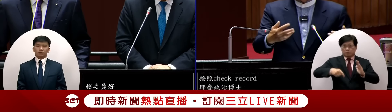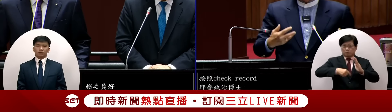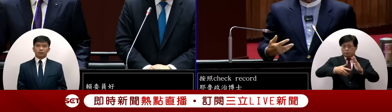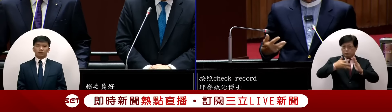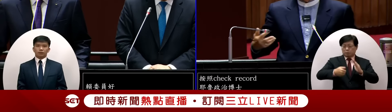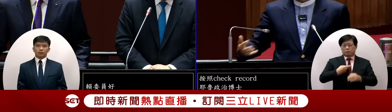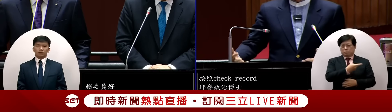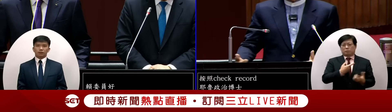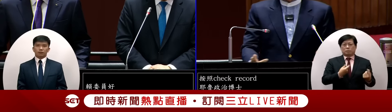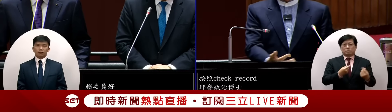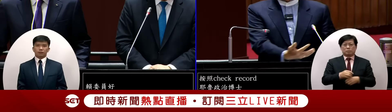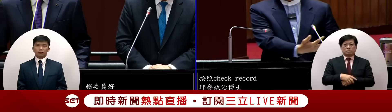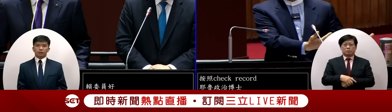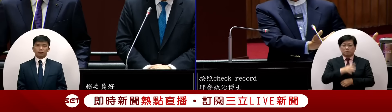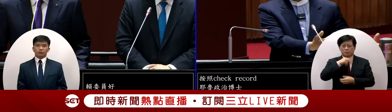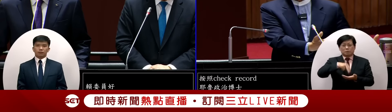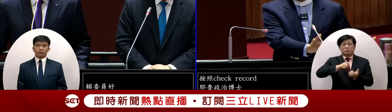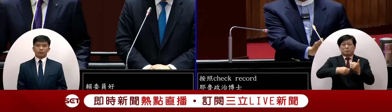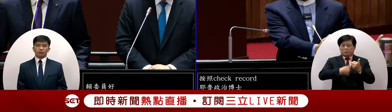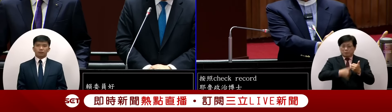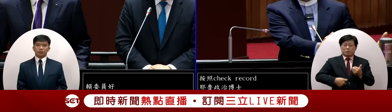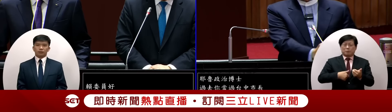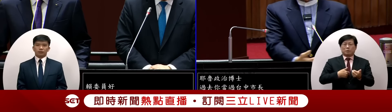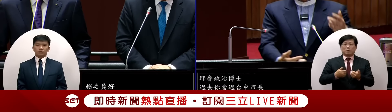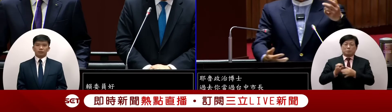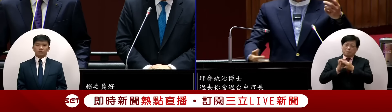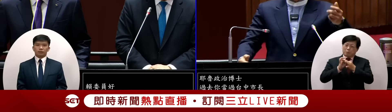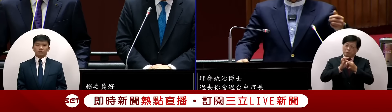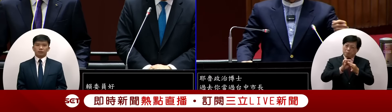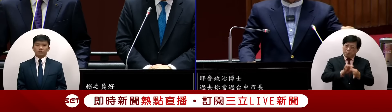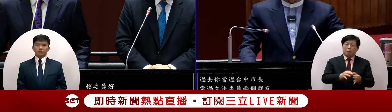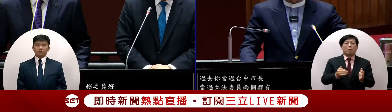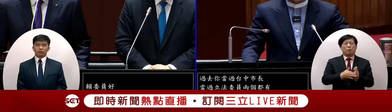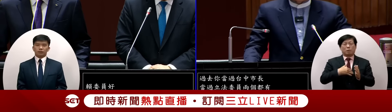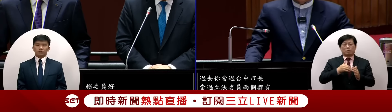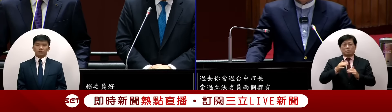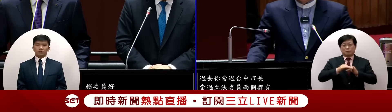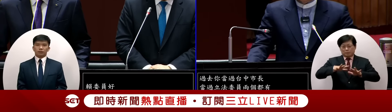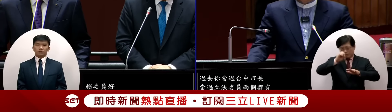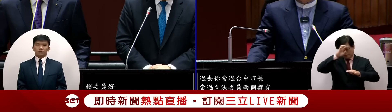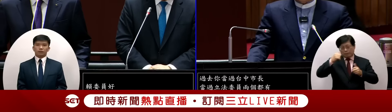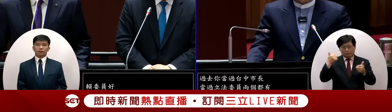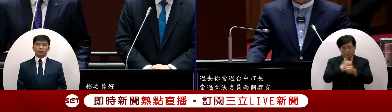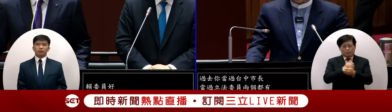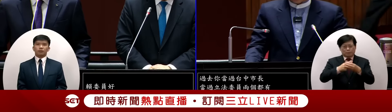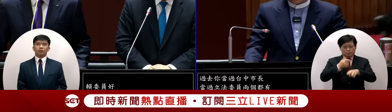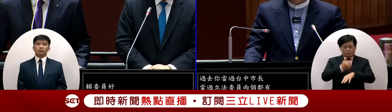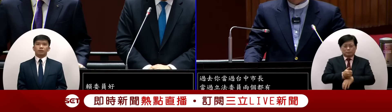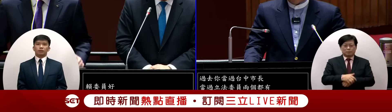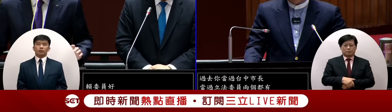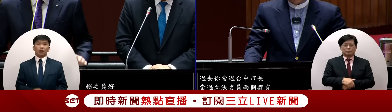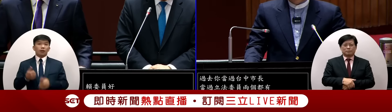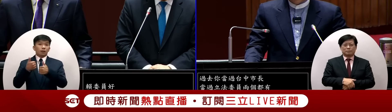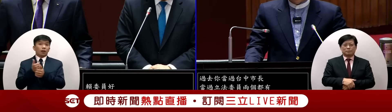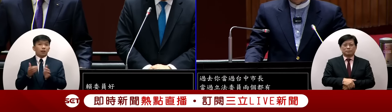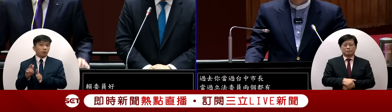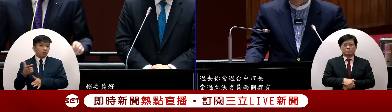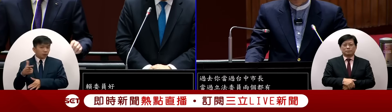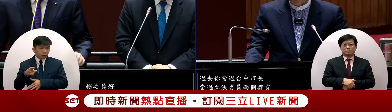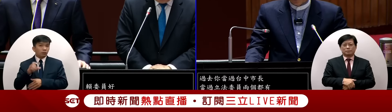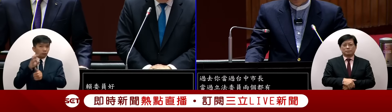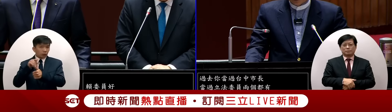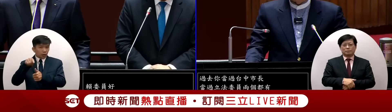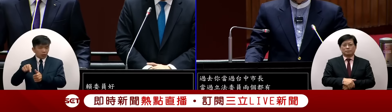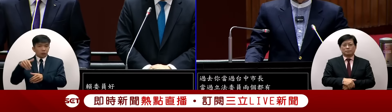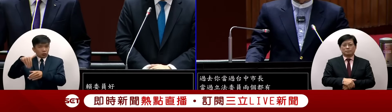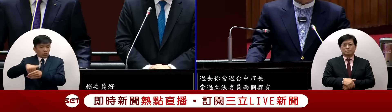是跟我一样，杨春立委做完，一路做，做一个民进党代理主席。一段时间 不是代理、啊，报告委员，那不是代理，那、啊、是选